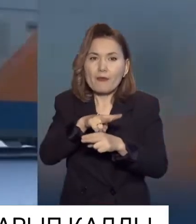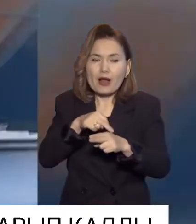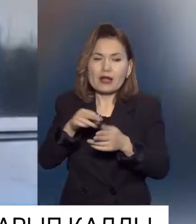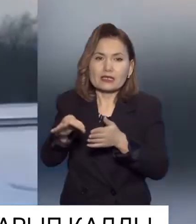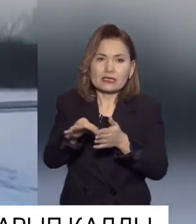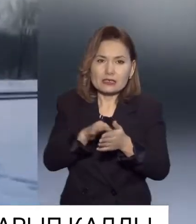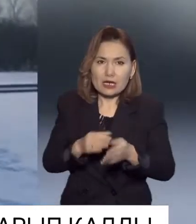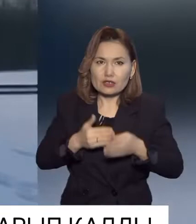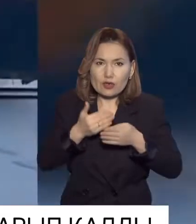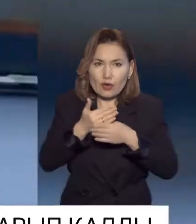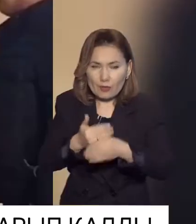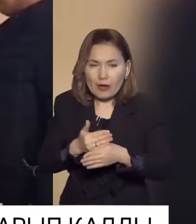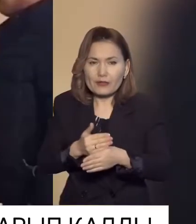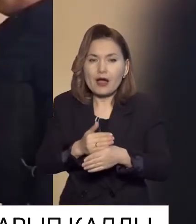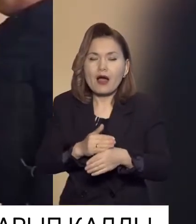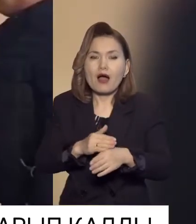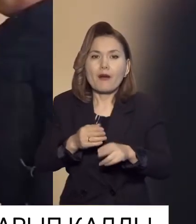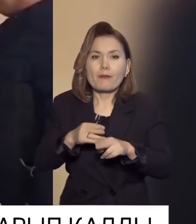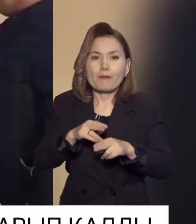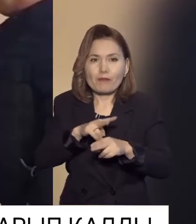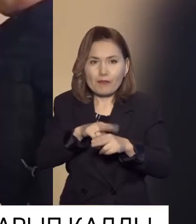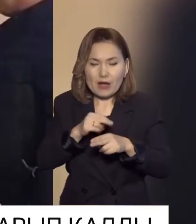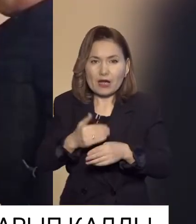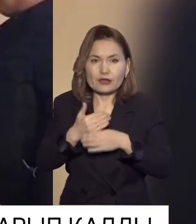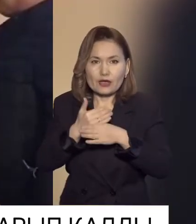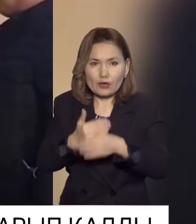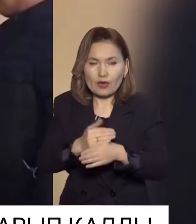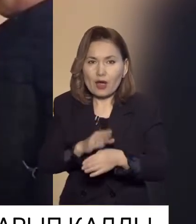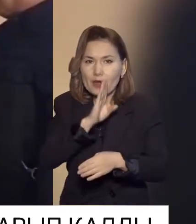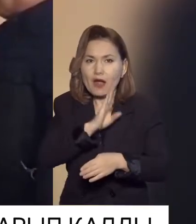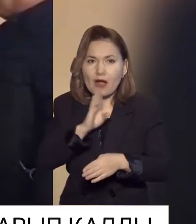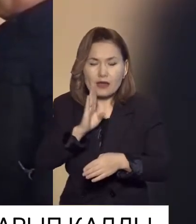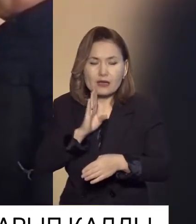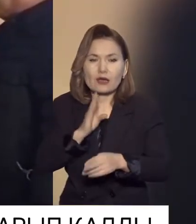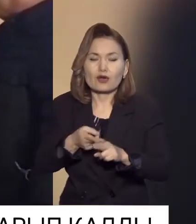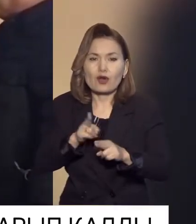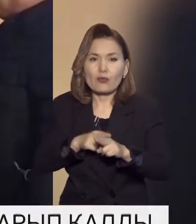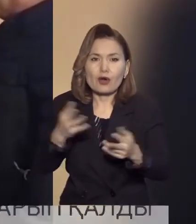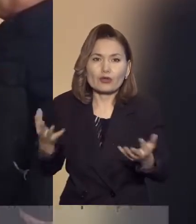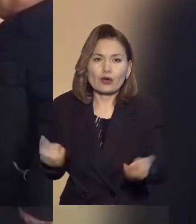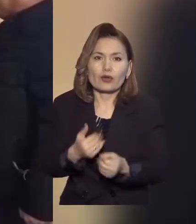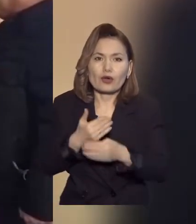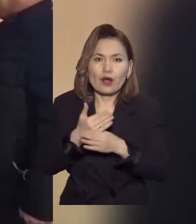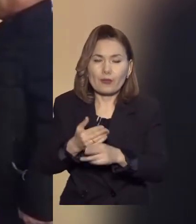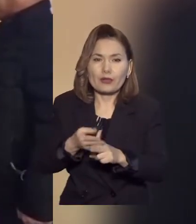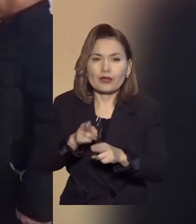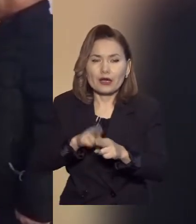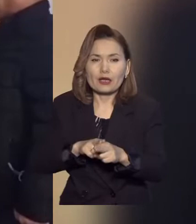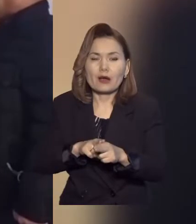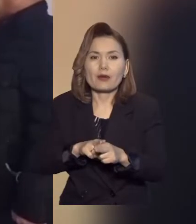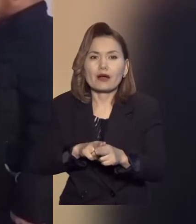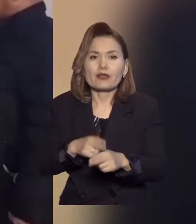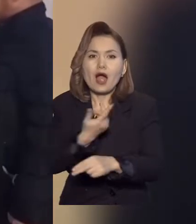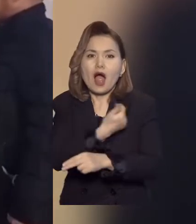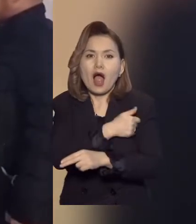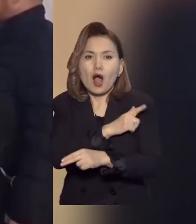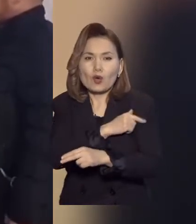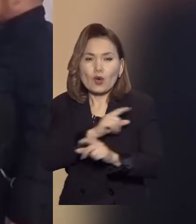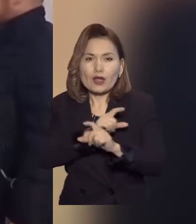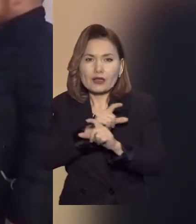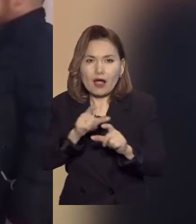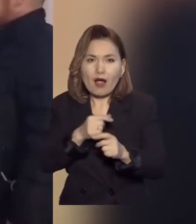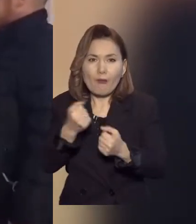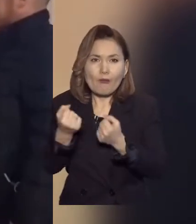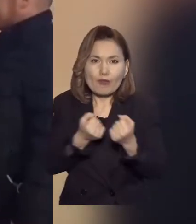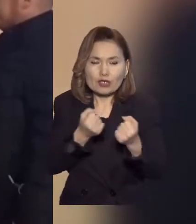бірінші боп жеткен желілік полиция бөлімінің бастығы Мұқатай Аяпов әйелді көтеріп алып күртік қарда өтіп көлігімен ауруханаға